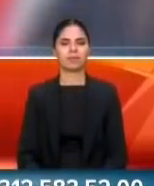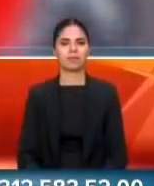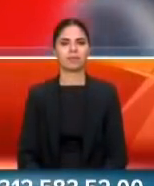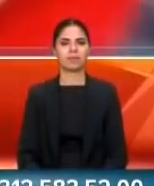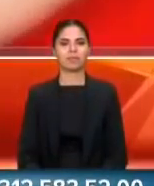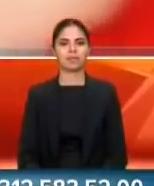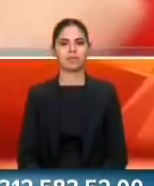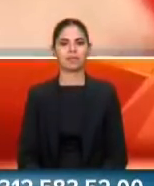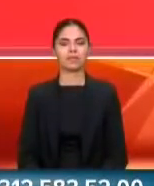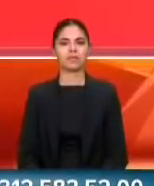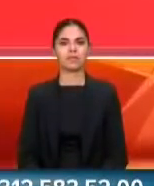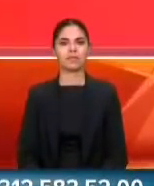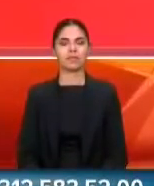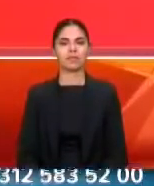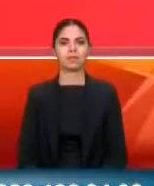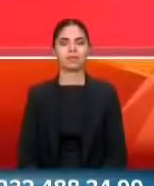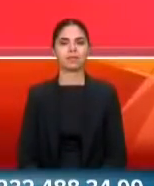İşte bu. Hoş geldin bebeğim.